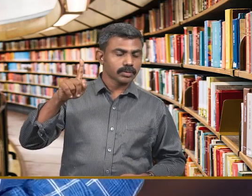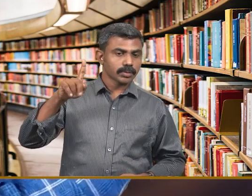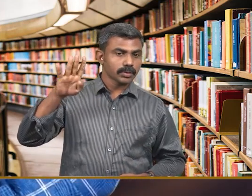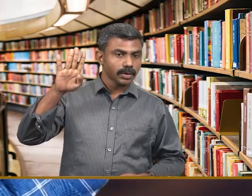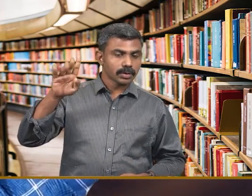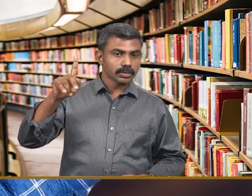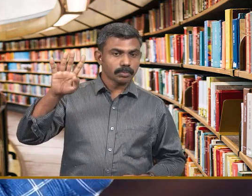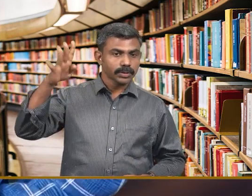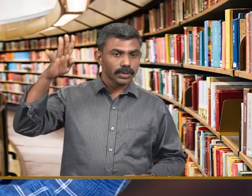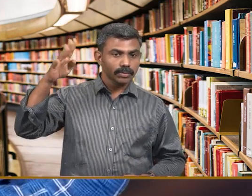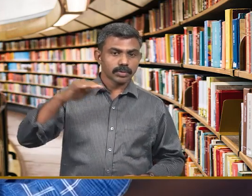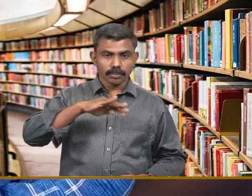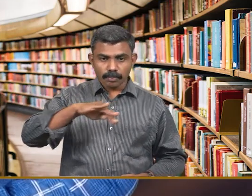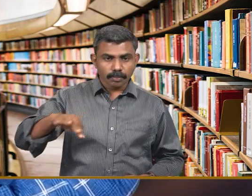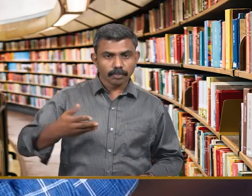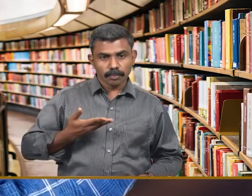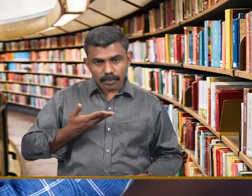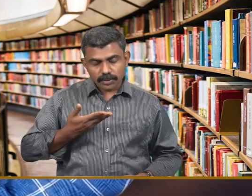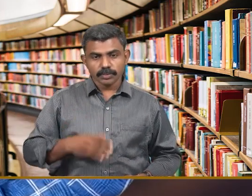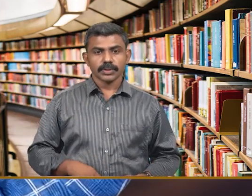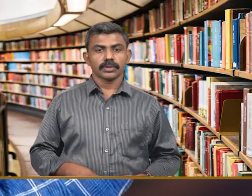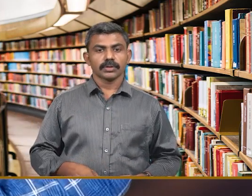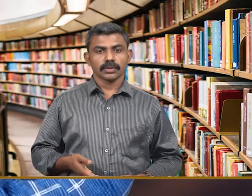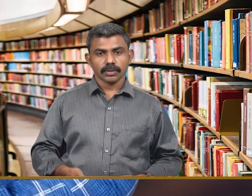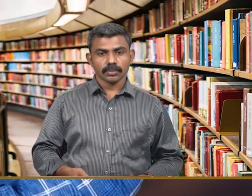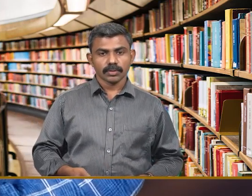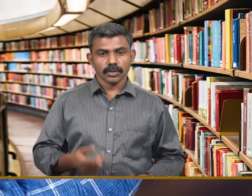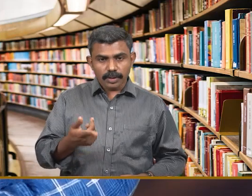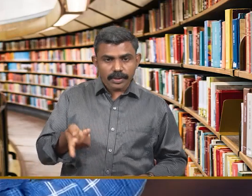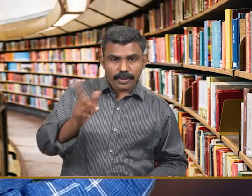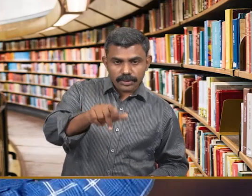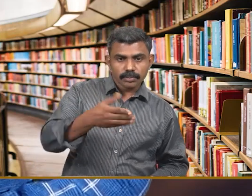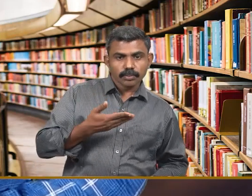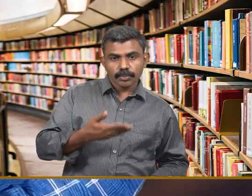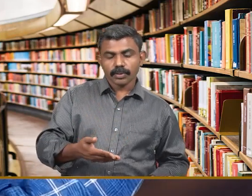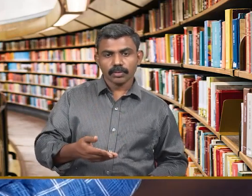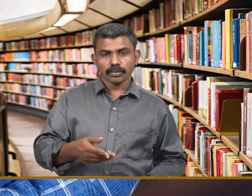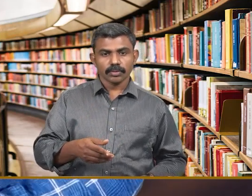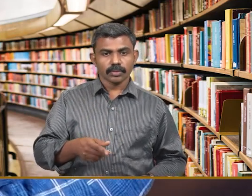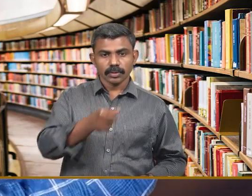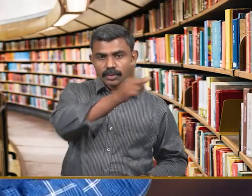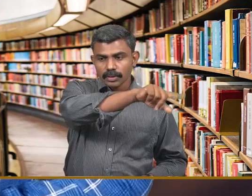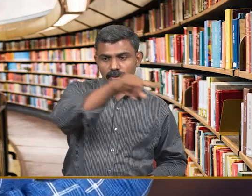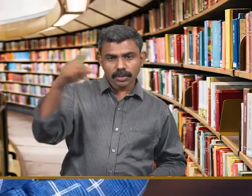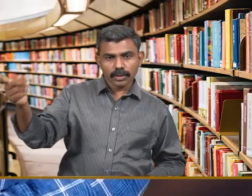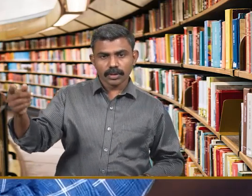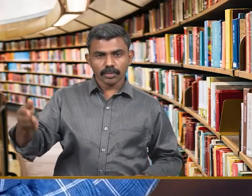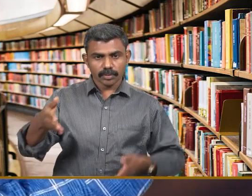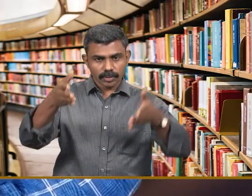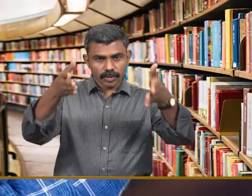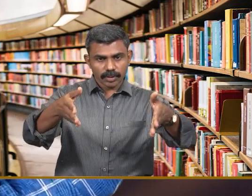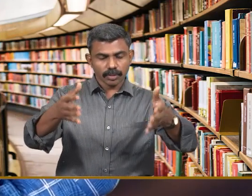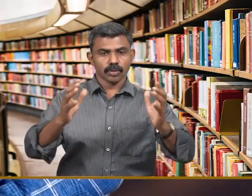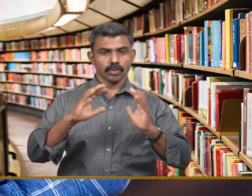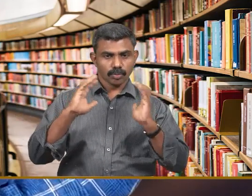1914-18 வரை நடந்தது என்று நீங்கள் படித்திருப்பீர்கள் இல்லையா? இப்போ அடுத்த பாடமான இரு உலகப் போர்களுக்கு இடையில் உலகம் அப்படிங்கிற தலைப்பில்